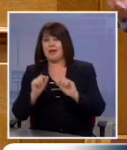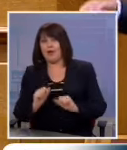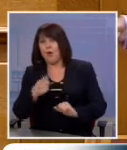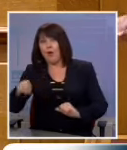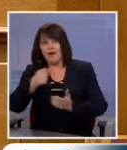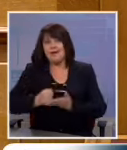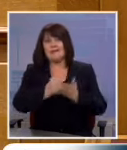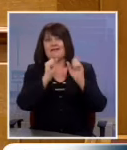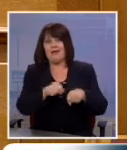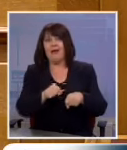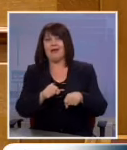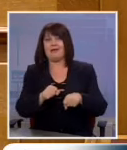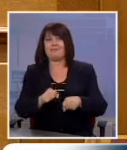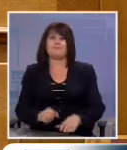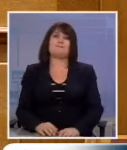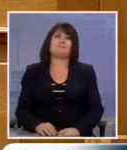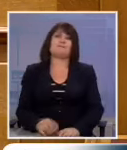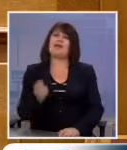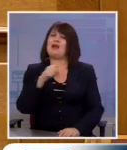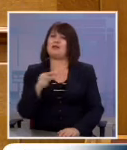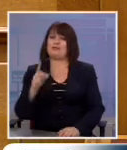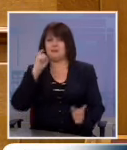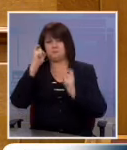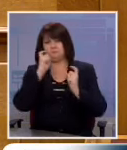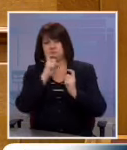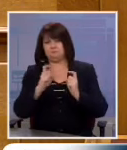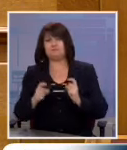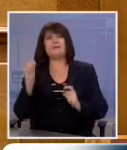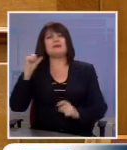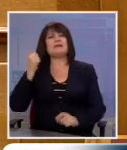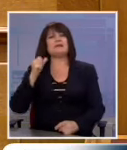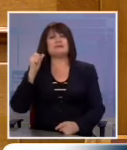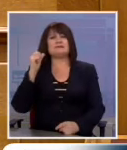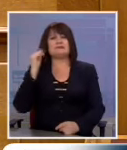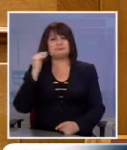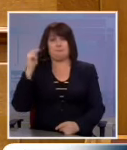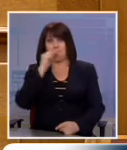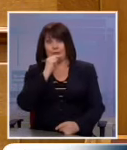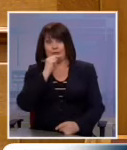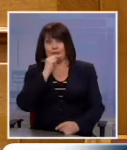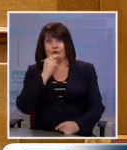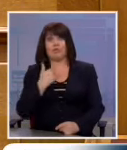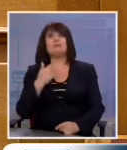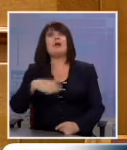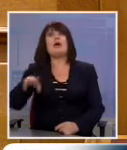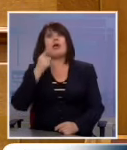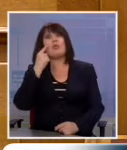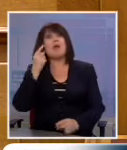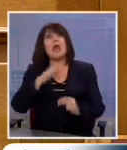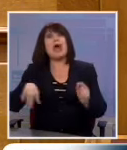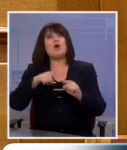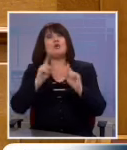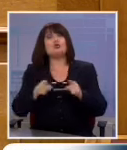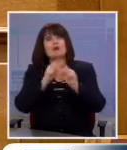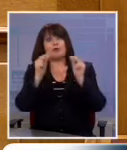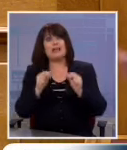Έρχομαι όμως και στο άλλο. Διερωτώ με επίσης. Άκουσα τον κύριο Πρωθυπουργό χθες να λέει: θα σεβαστώ το αποτέλεσμα